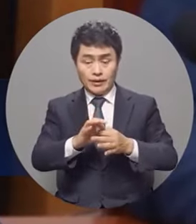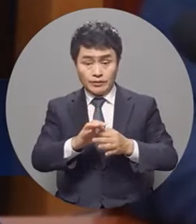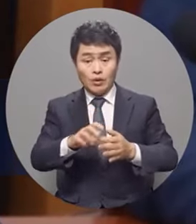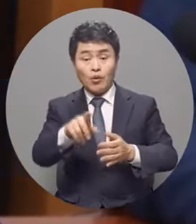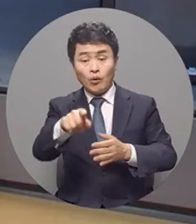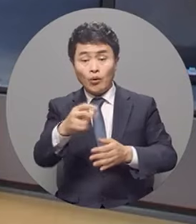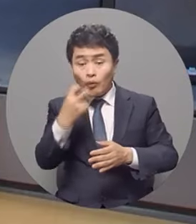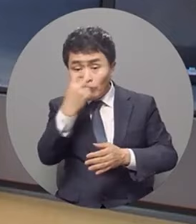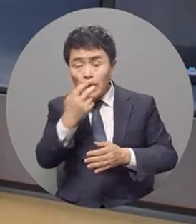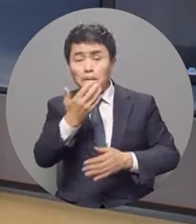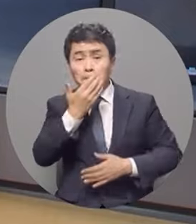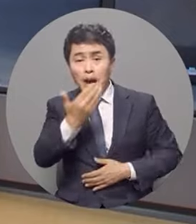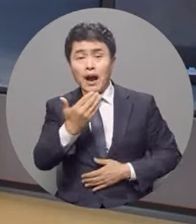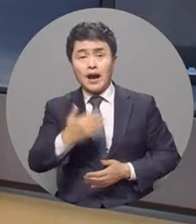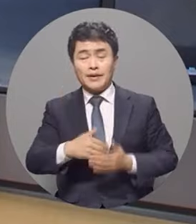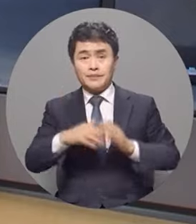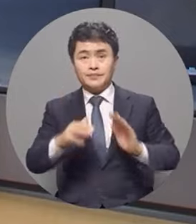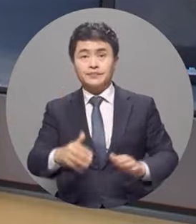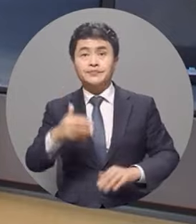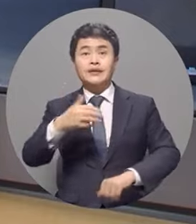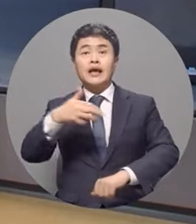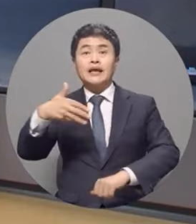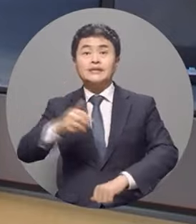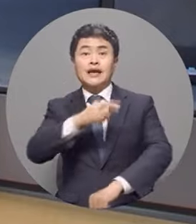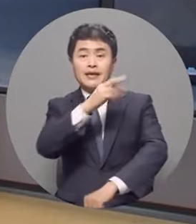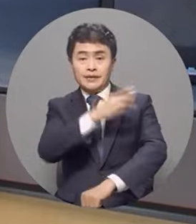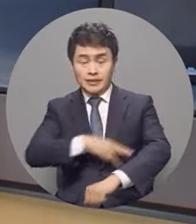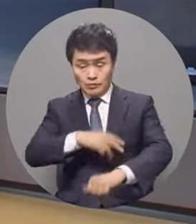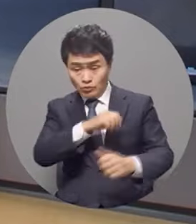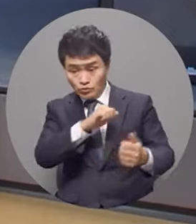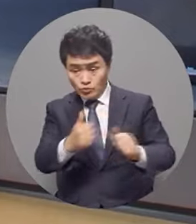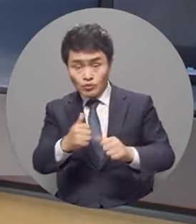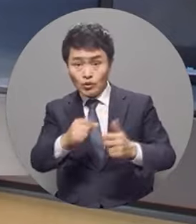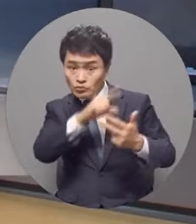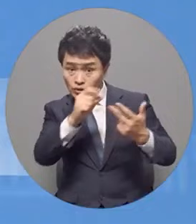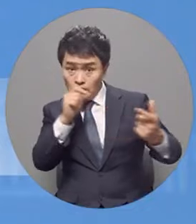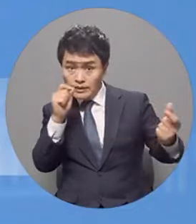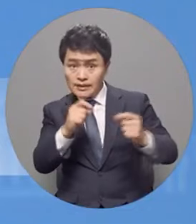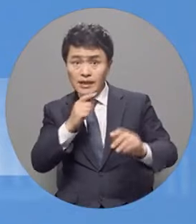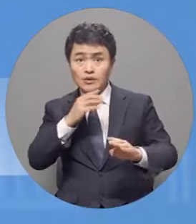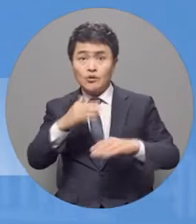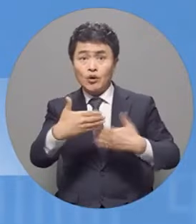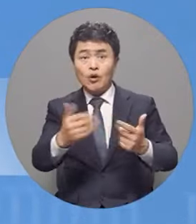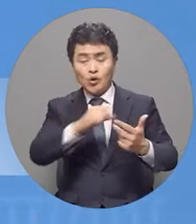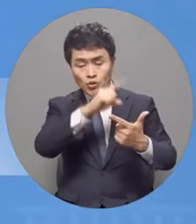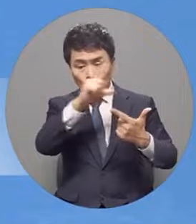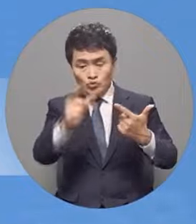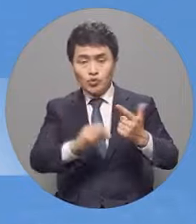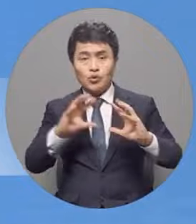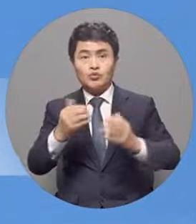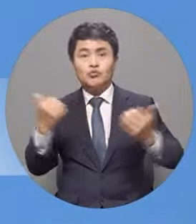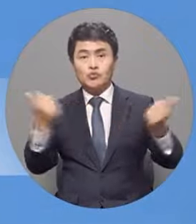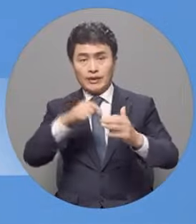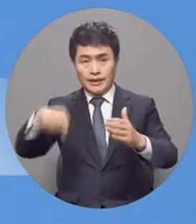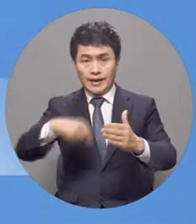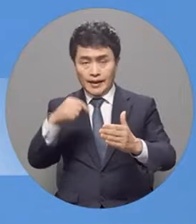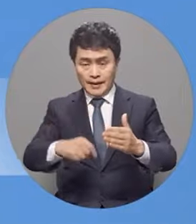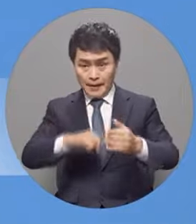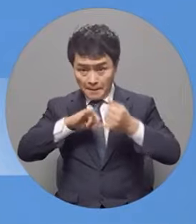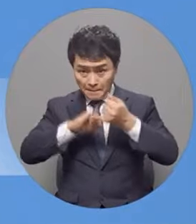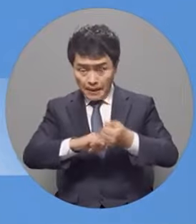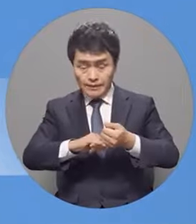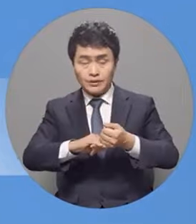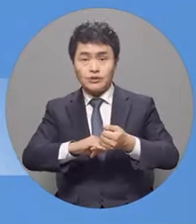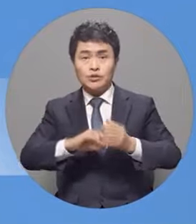처리하게 하는. 최상병 순직 1주기가 다음 달인 만큼 민주당은 6월 국회 안에 특검법을 반드시